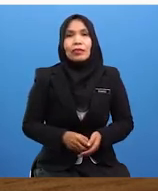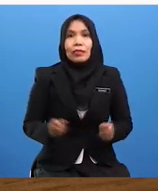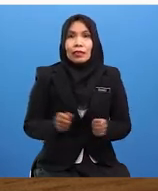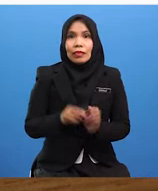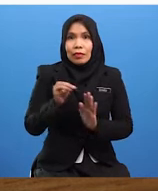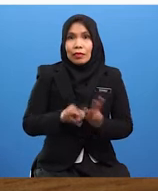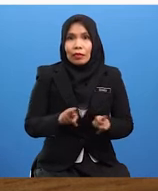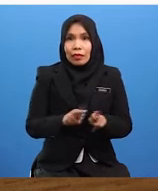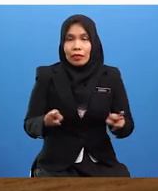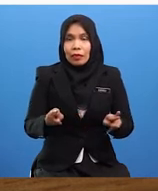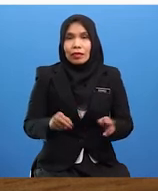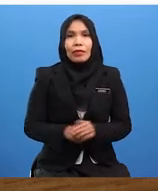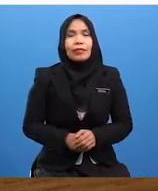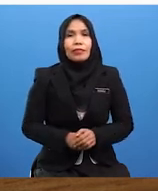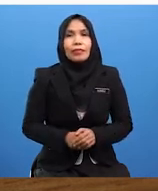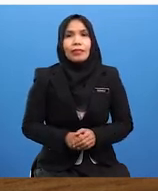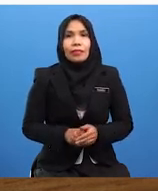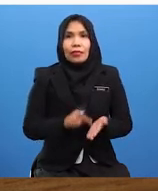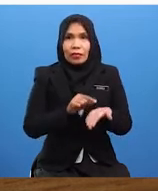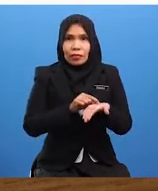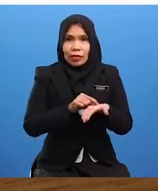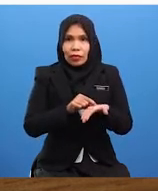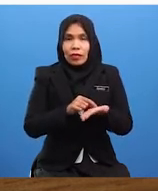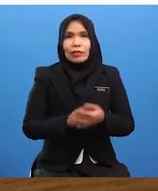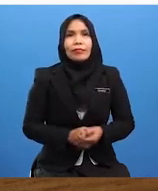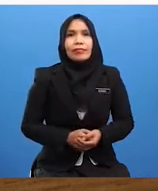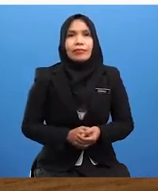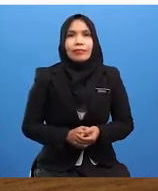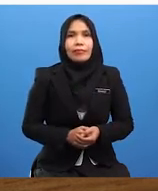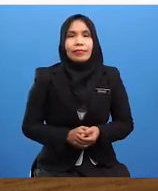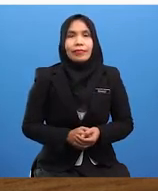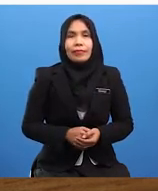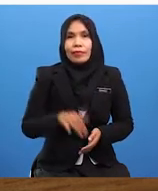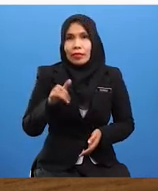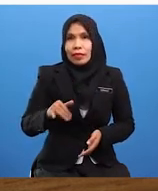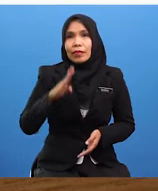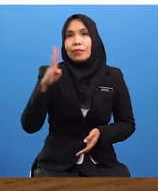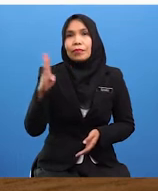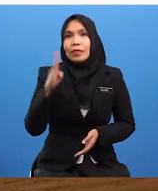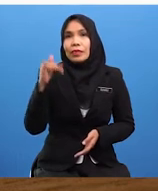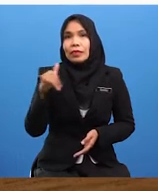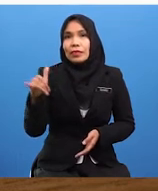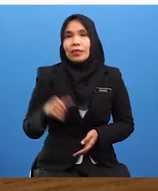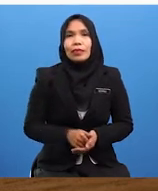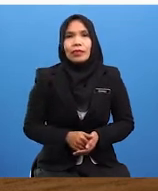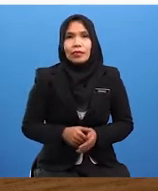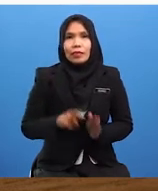warna pada permukaan tapak cetakan yang biasanya terdiri daripada blok